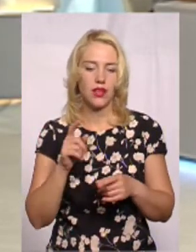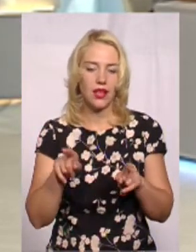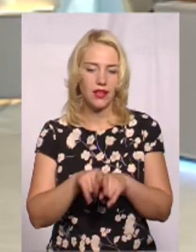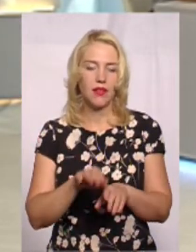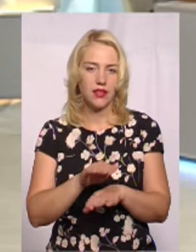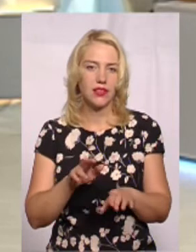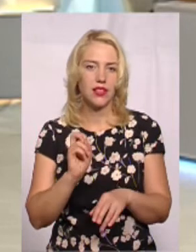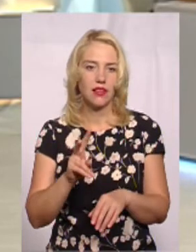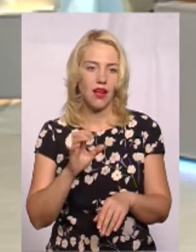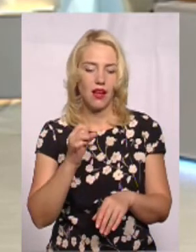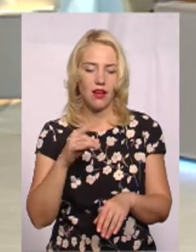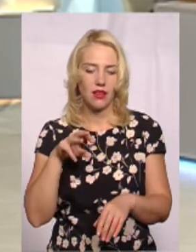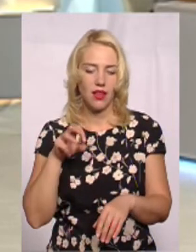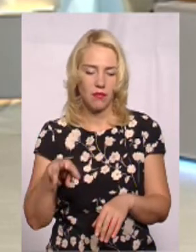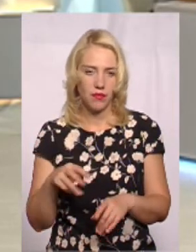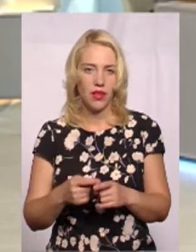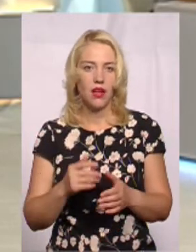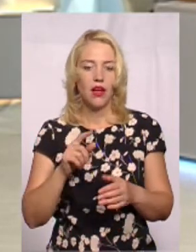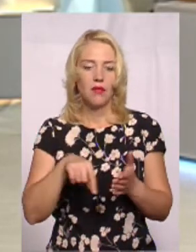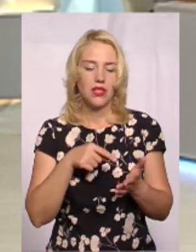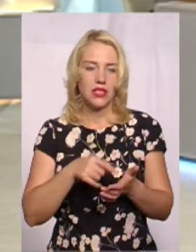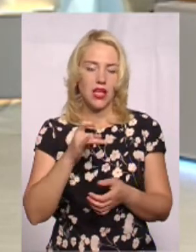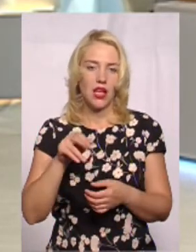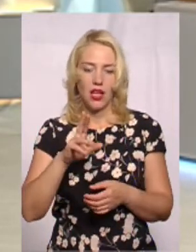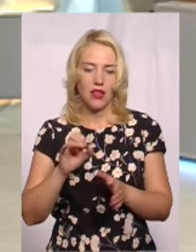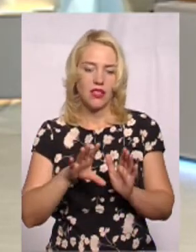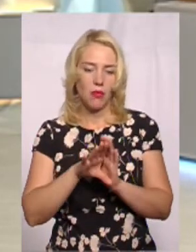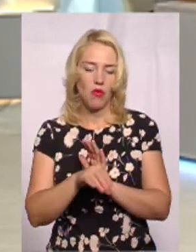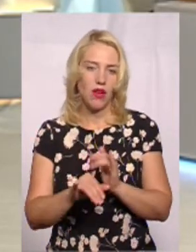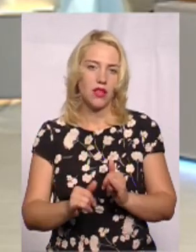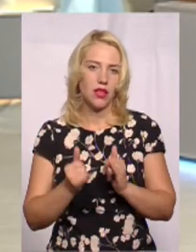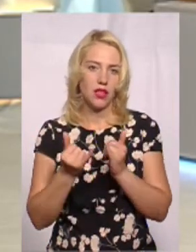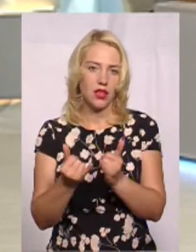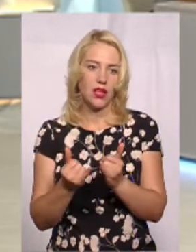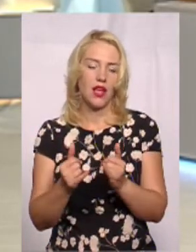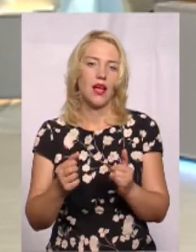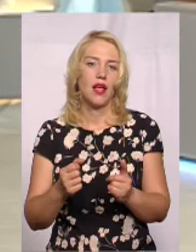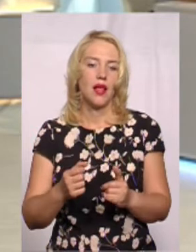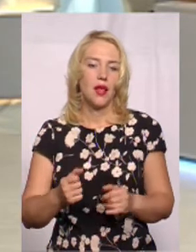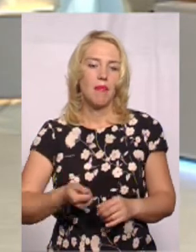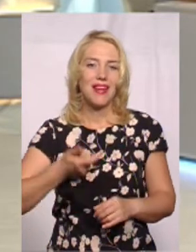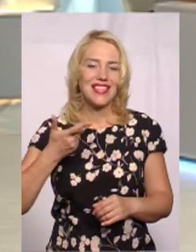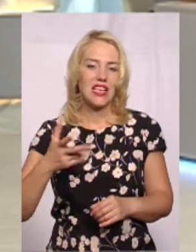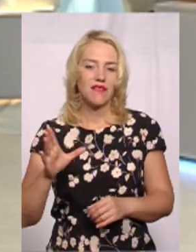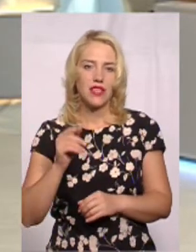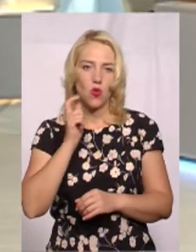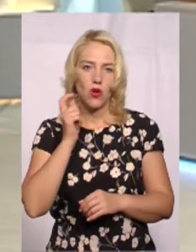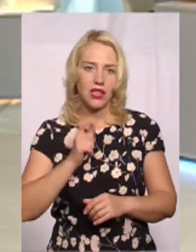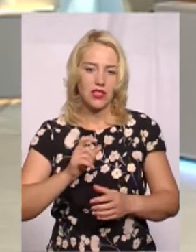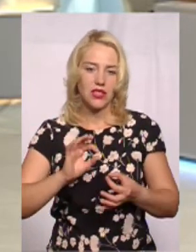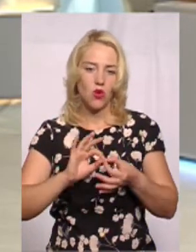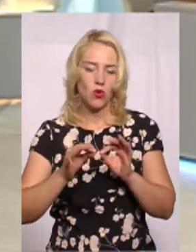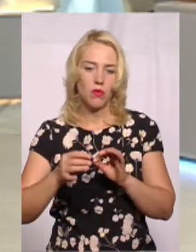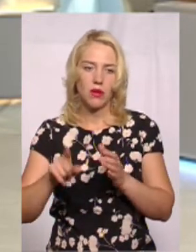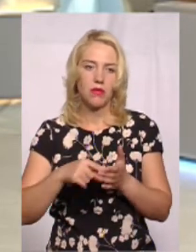Власне, там, здається, міська рада теж запровадила для призерів там всеукраїнських олімпіад з міста